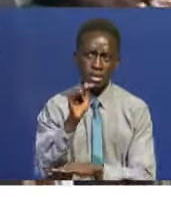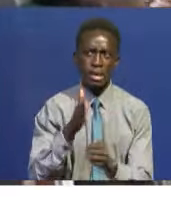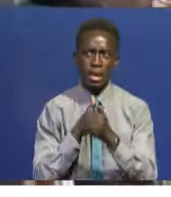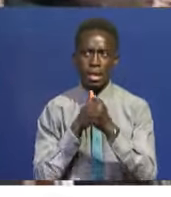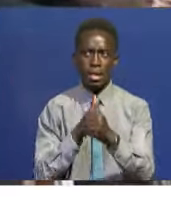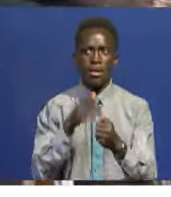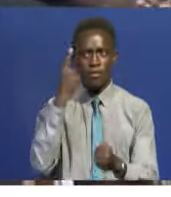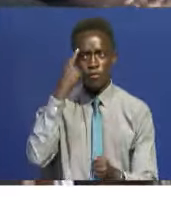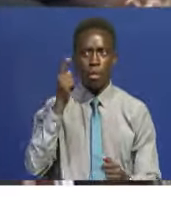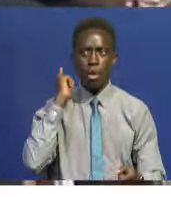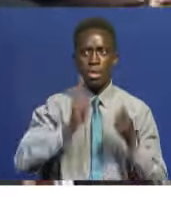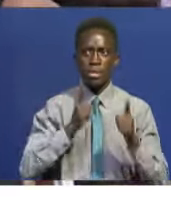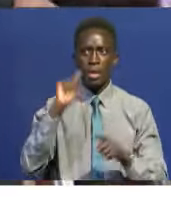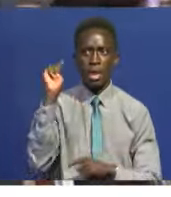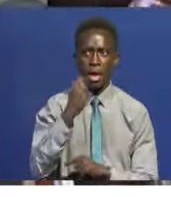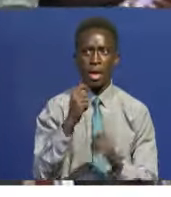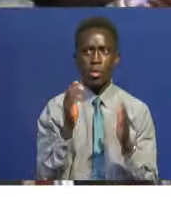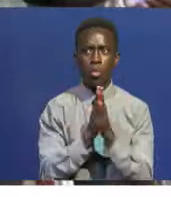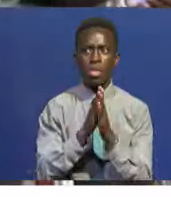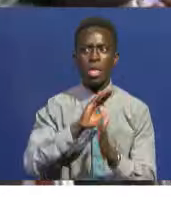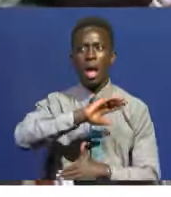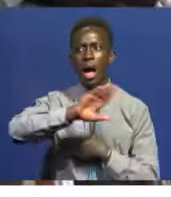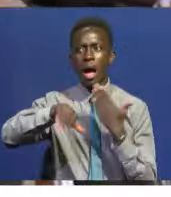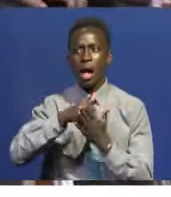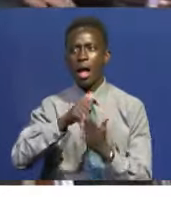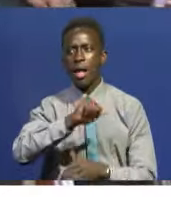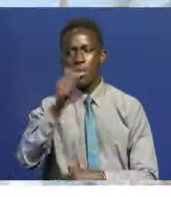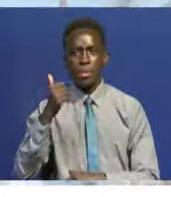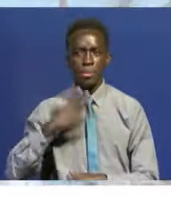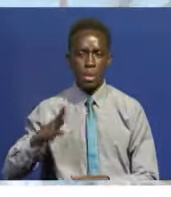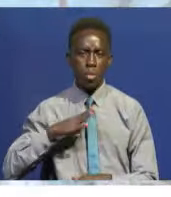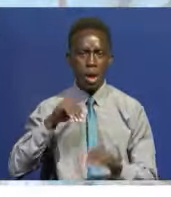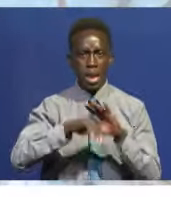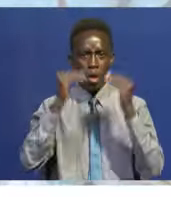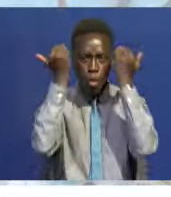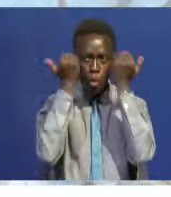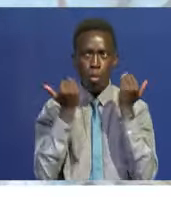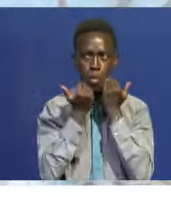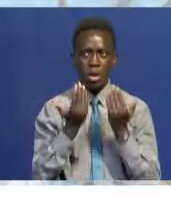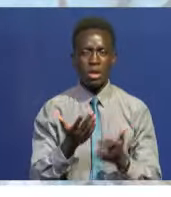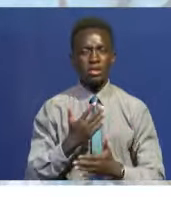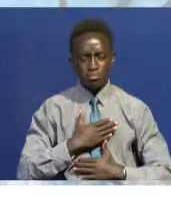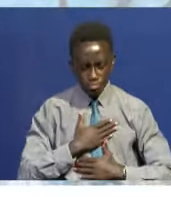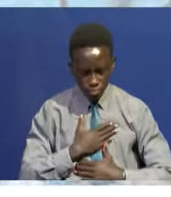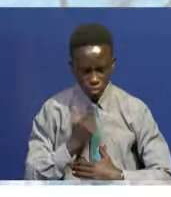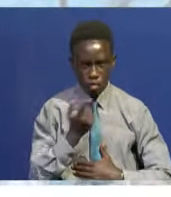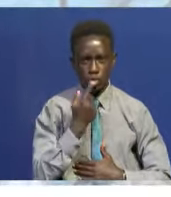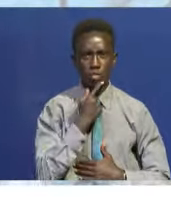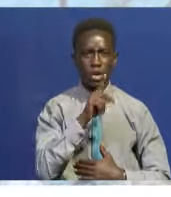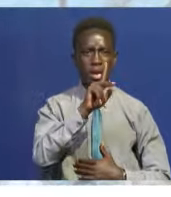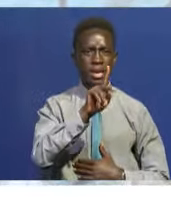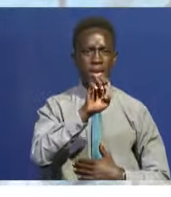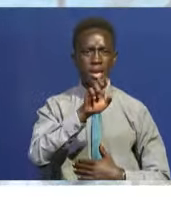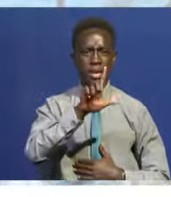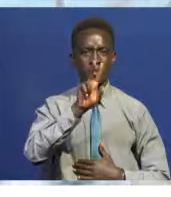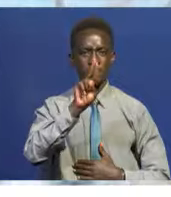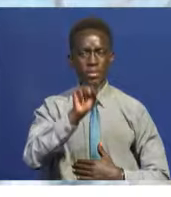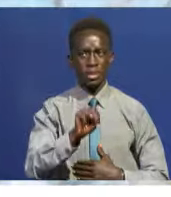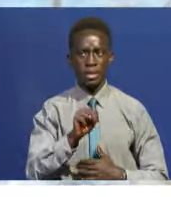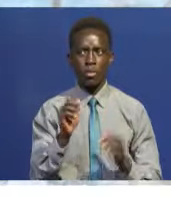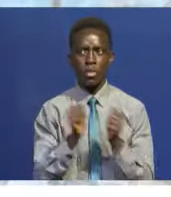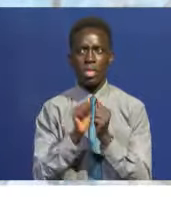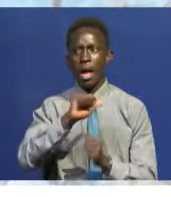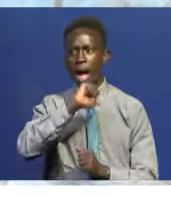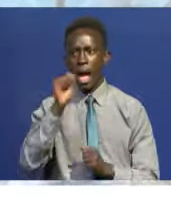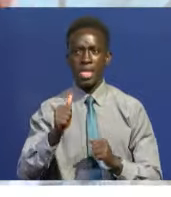of Athletics Kenya and all those people who wako kotini in honor of Kelvin Kiptum and all athletes that suffer because of